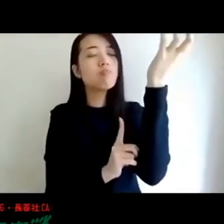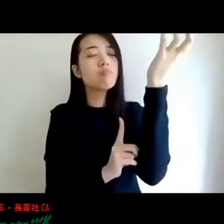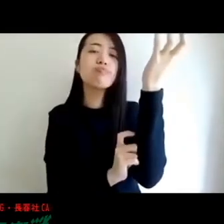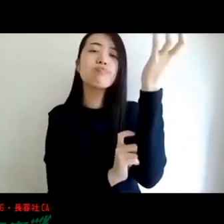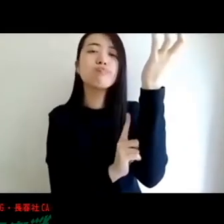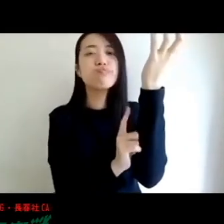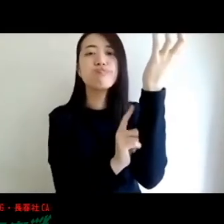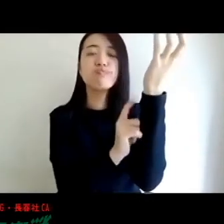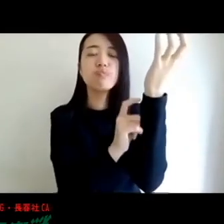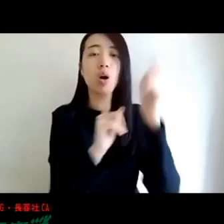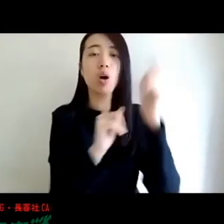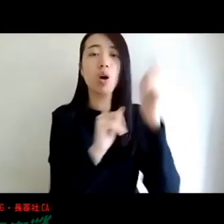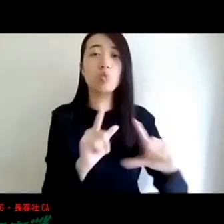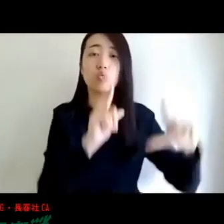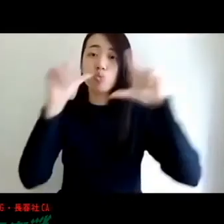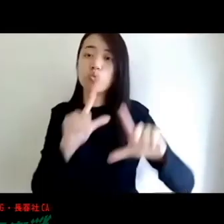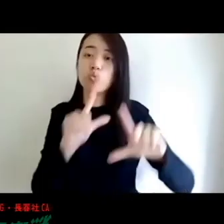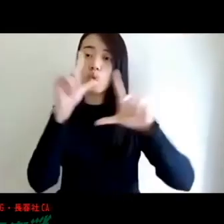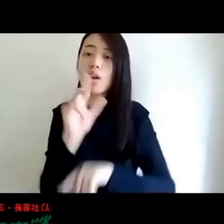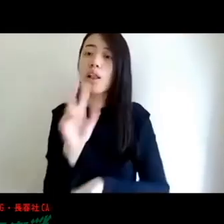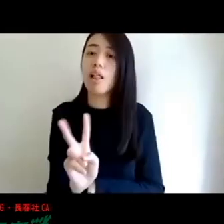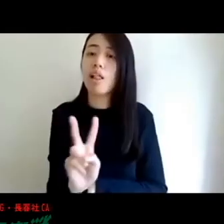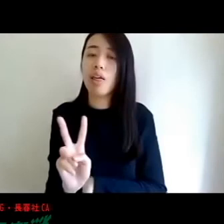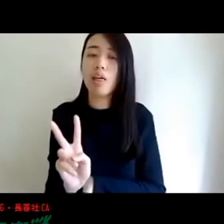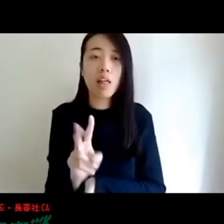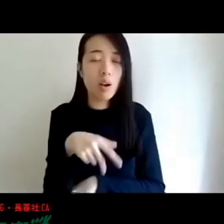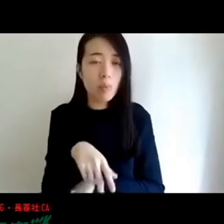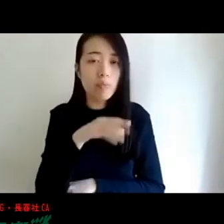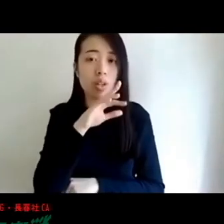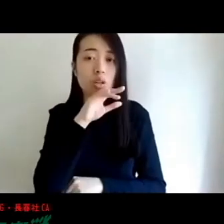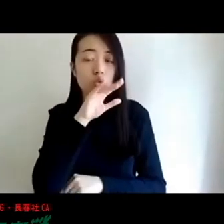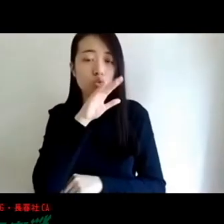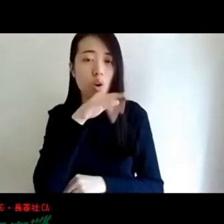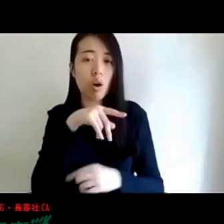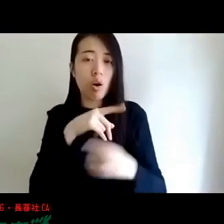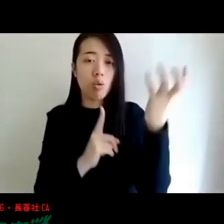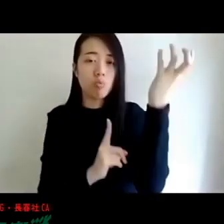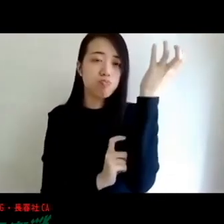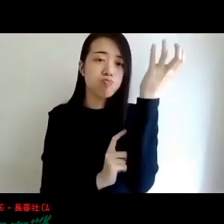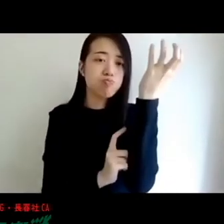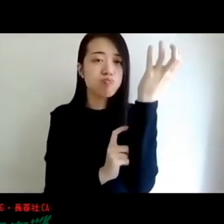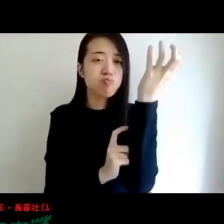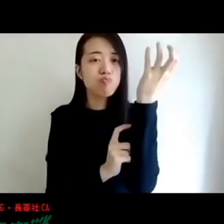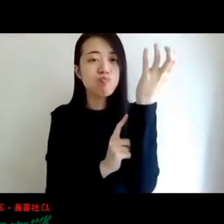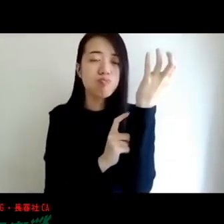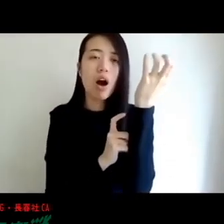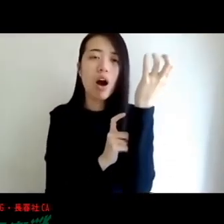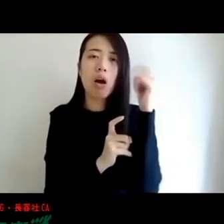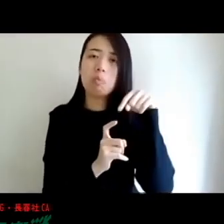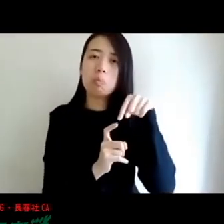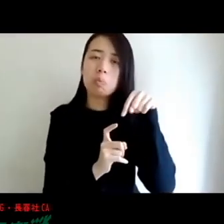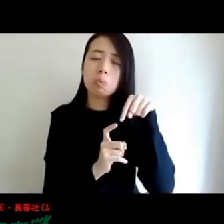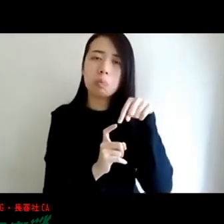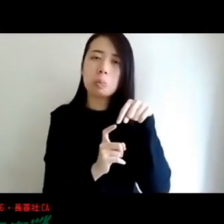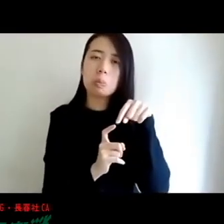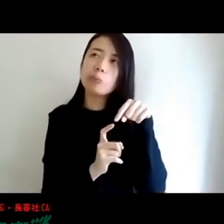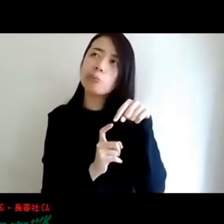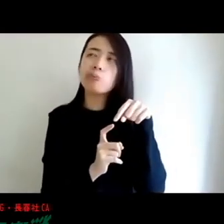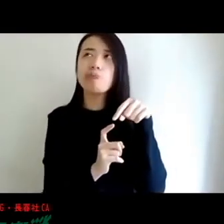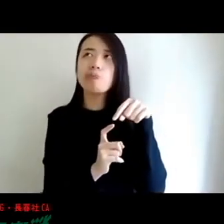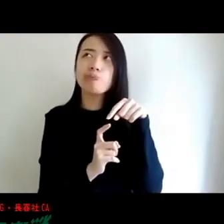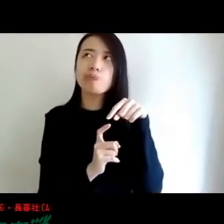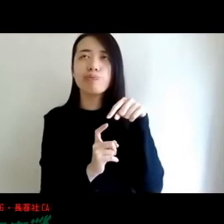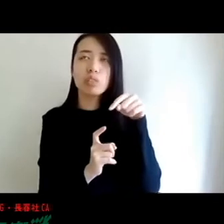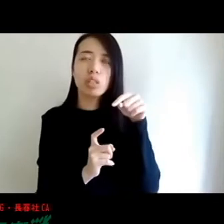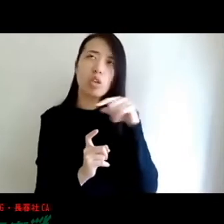果嗰啲嘅昆蟲唔係好即係如果佢哋唔